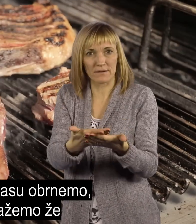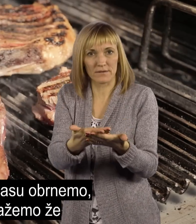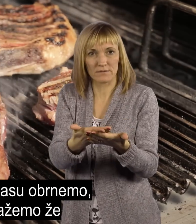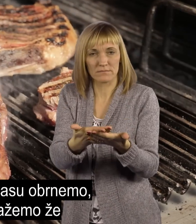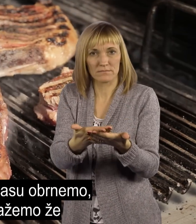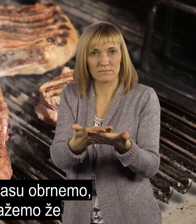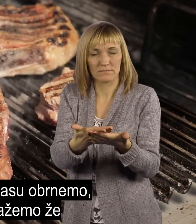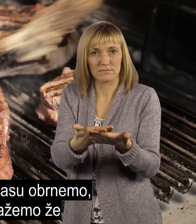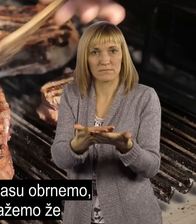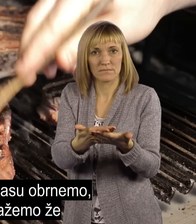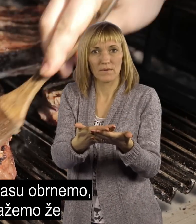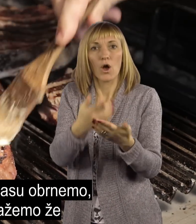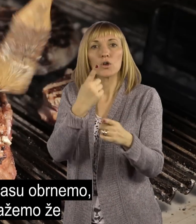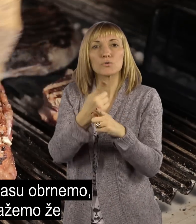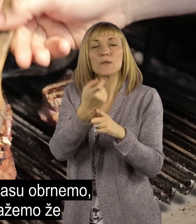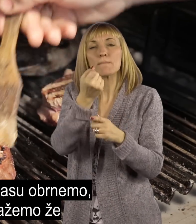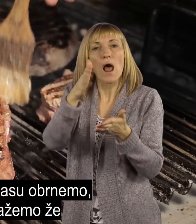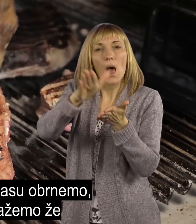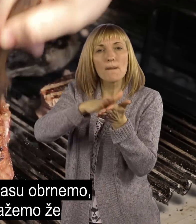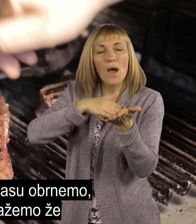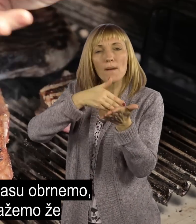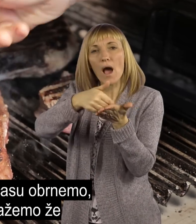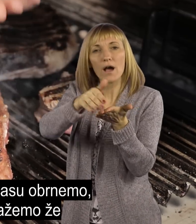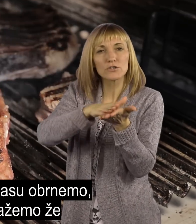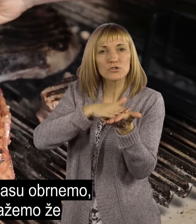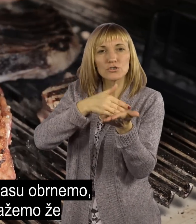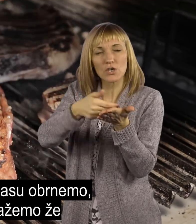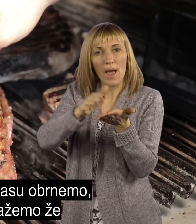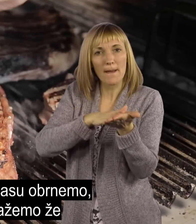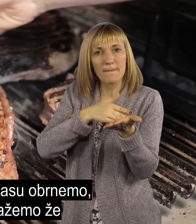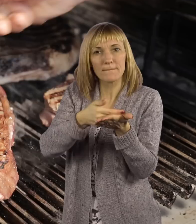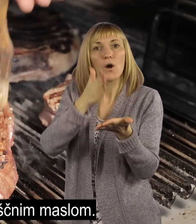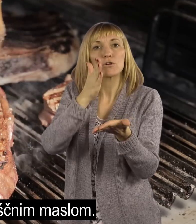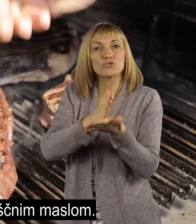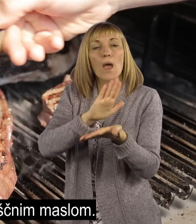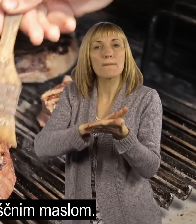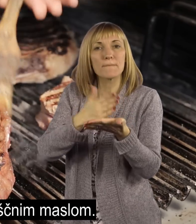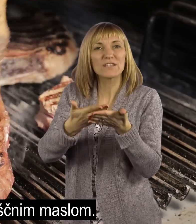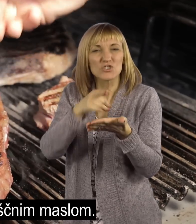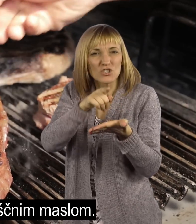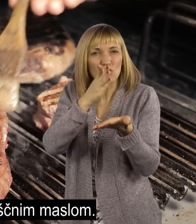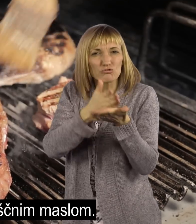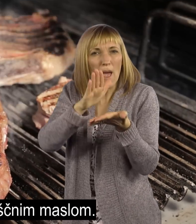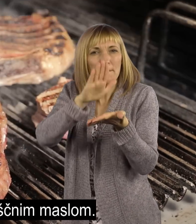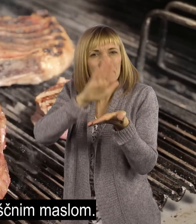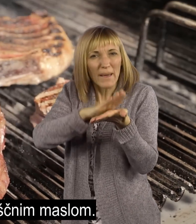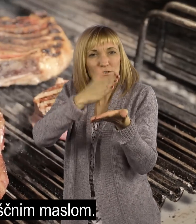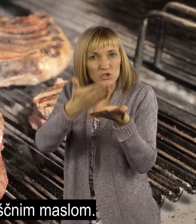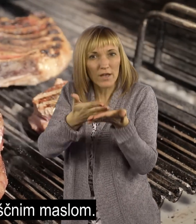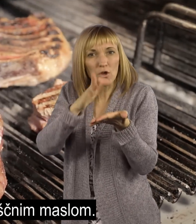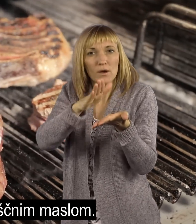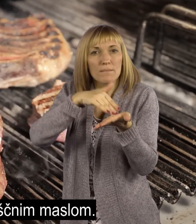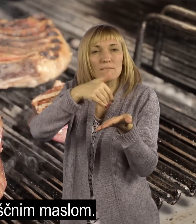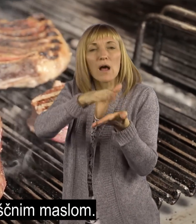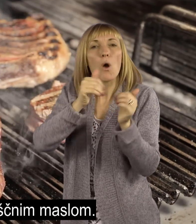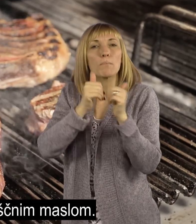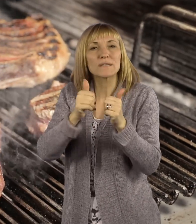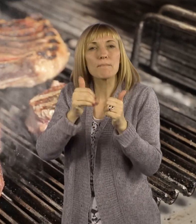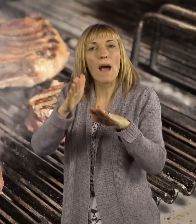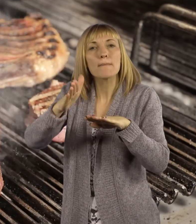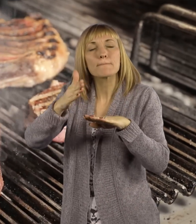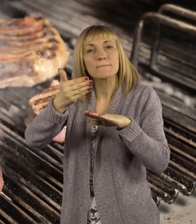tudi malenkost pomažemo že popečeno površino z zeliščnim